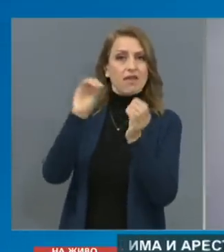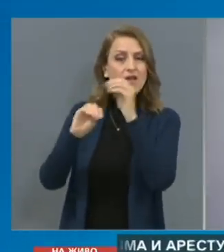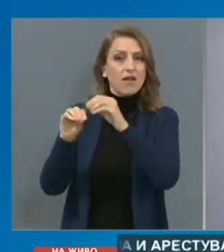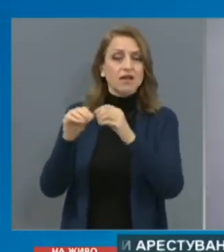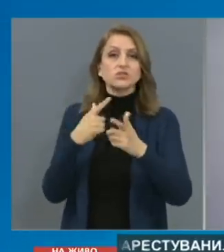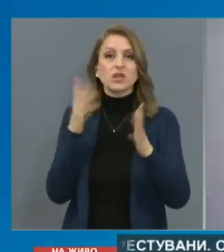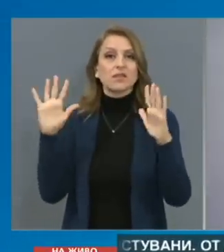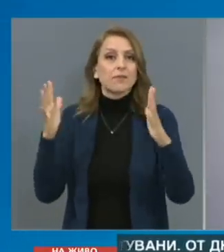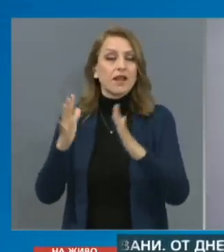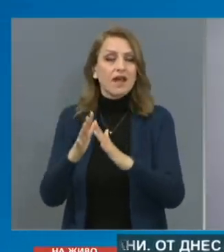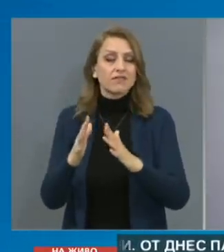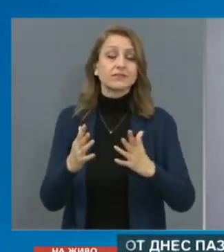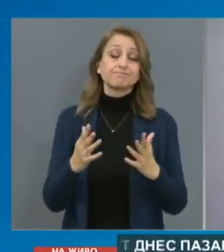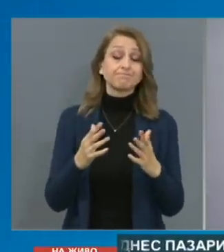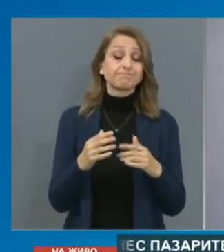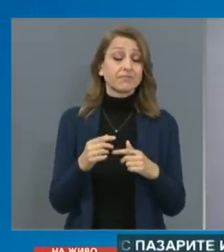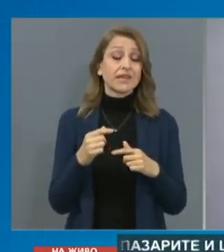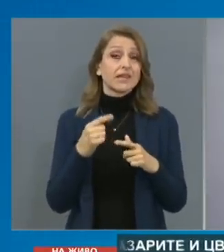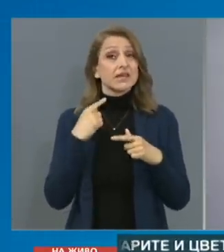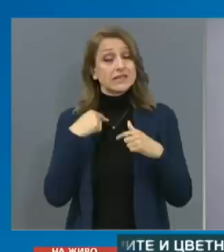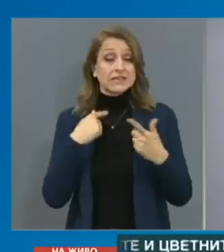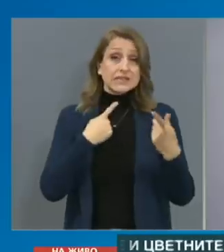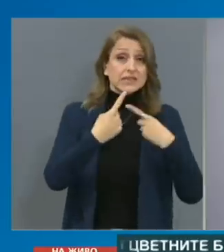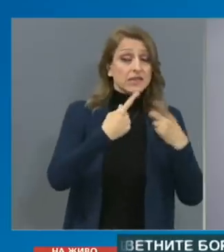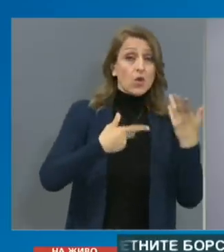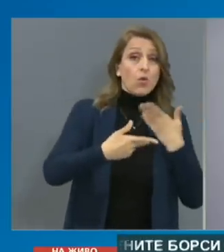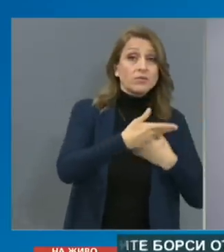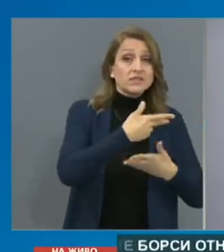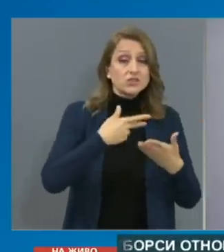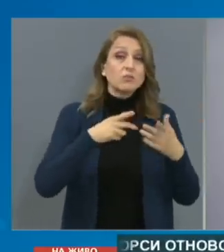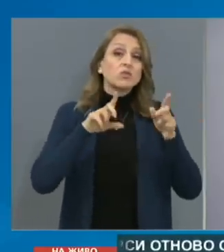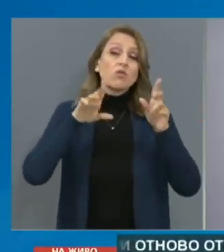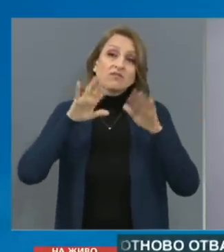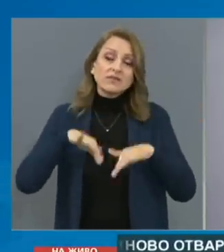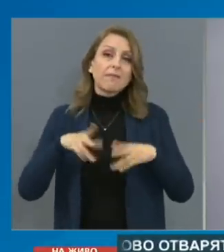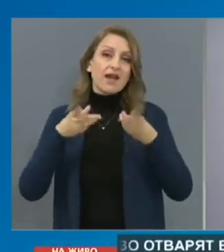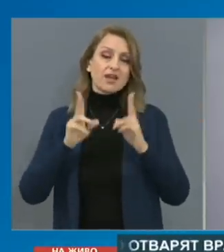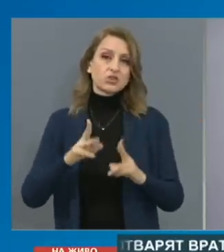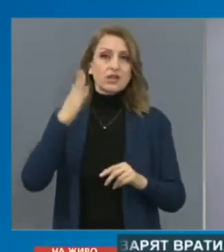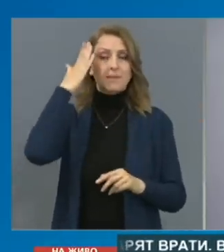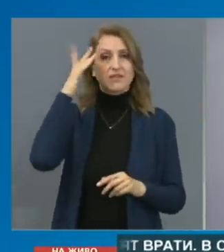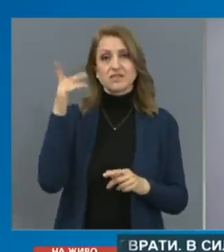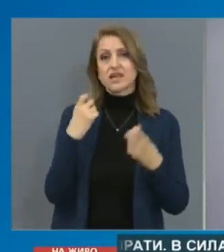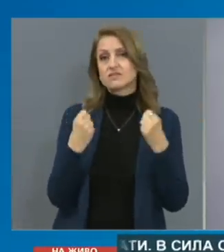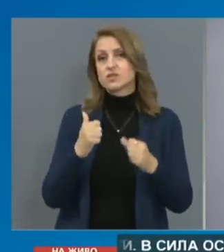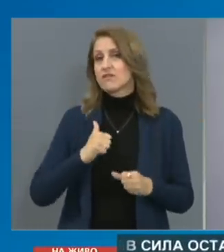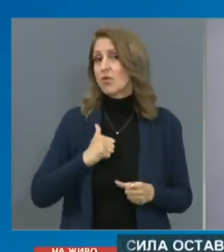е критично положението? Обсъжда се подобна възможност, но решението все пак е на Министерство на здравеопазването.